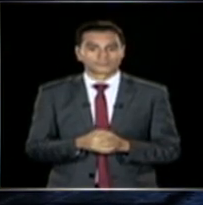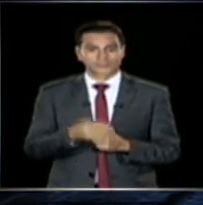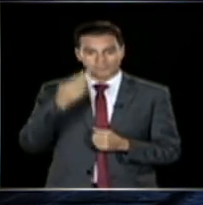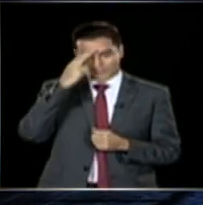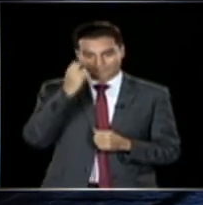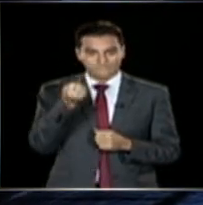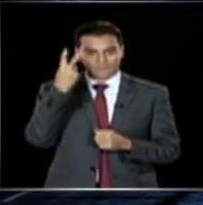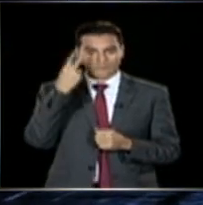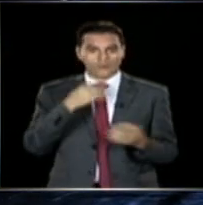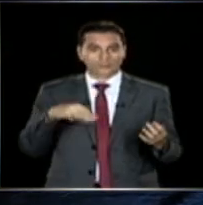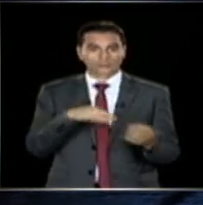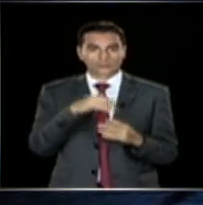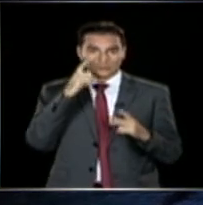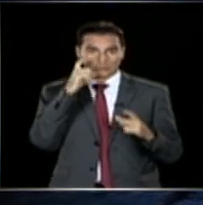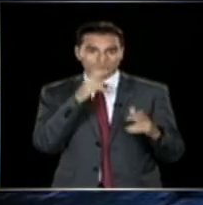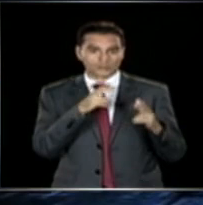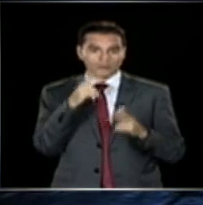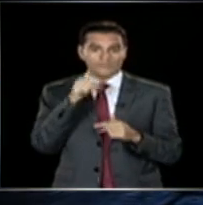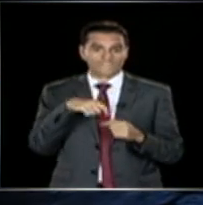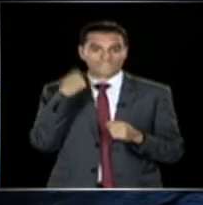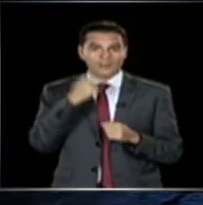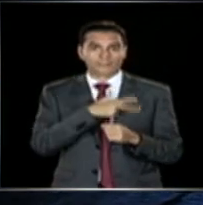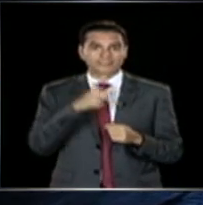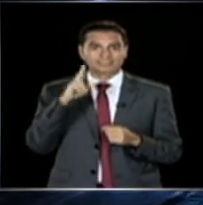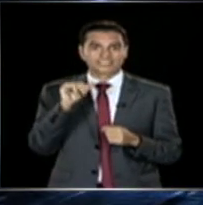من هو مؤلف الموسيقى التصويرية